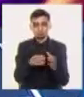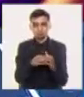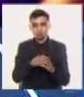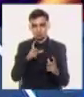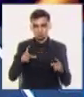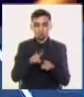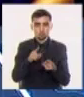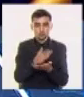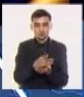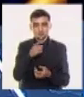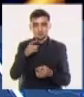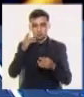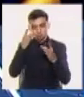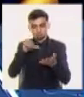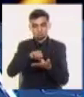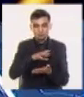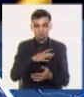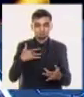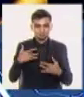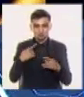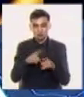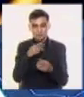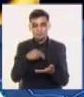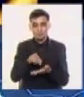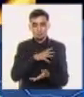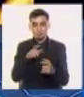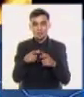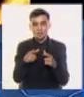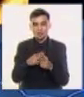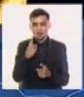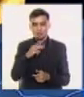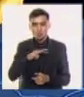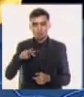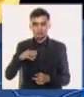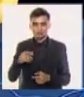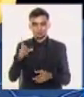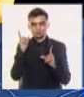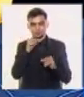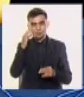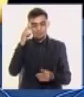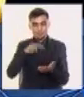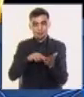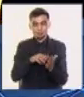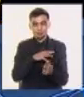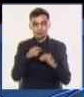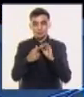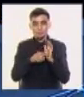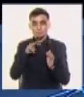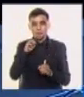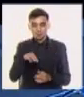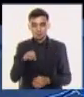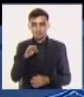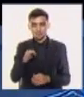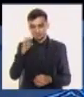Участники творческого коллектива из 9 человек приобрели билеты на сумму почти в 1 миллион тенге и планировали вылететь 17 марта. Вот